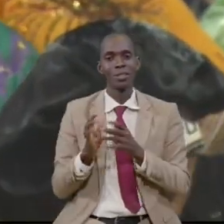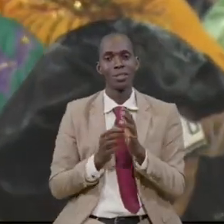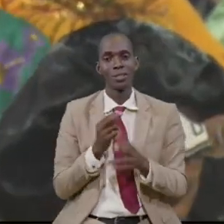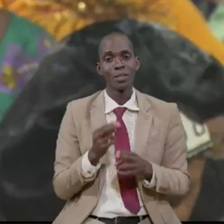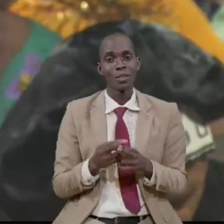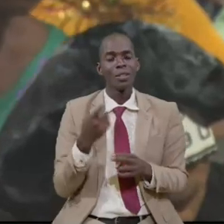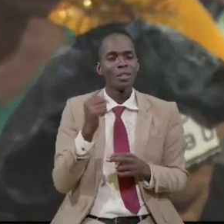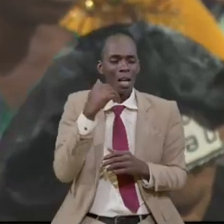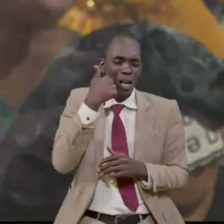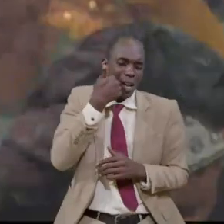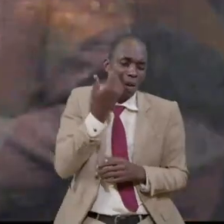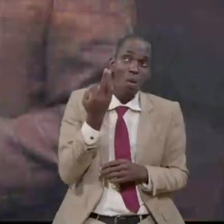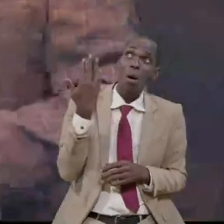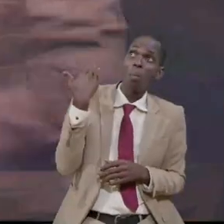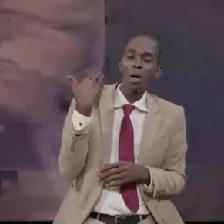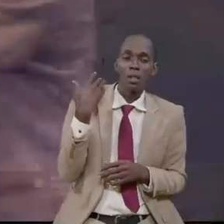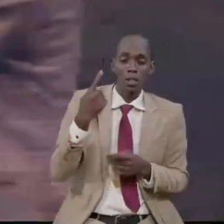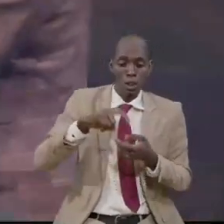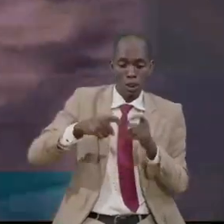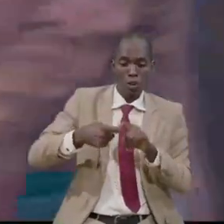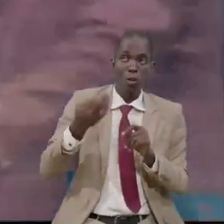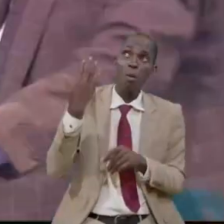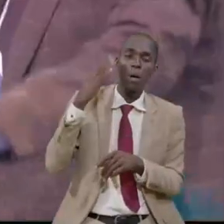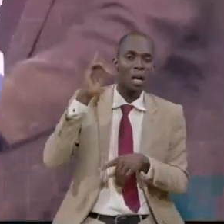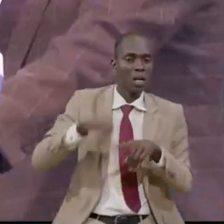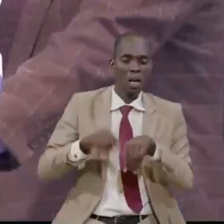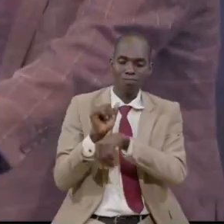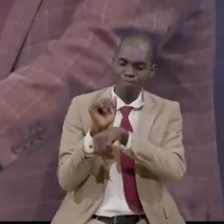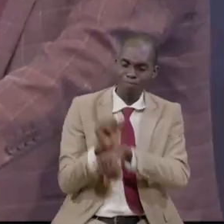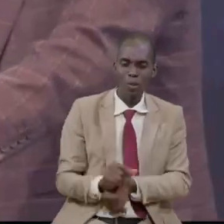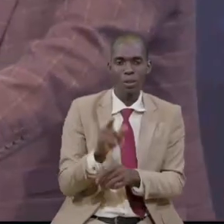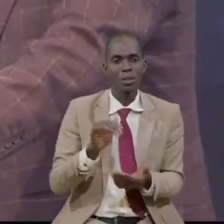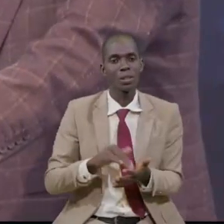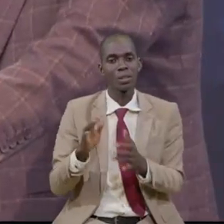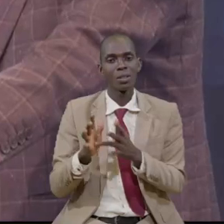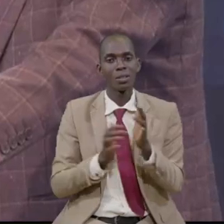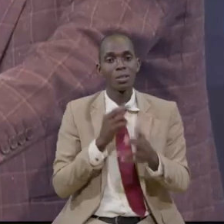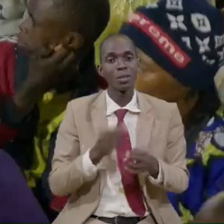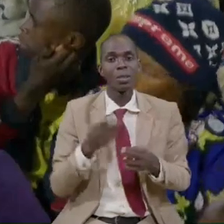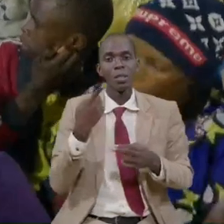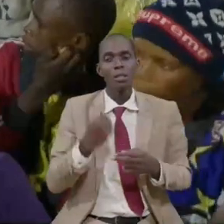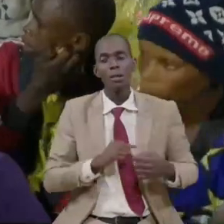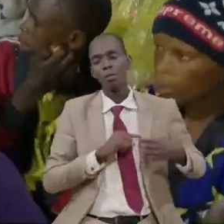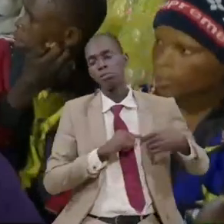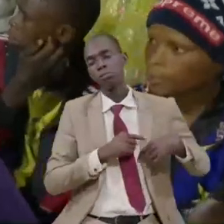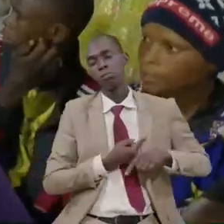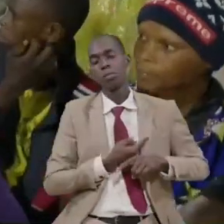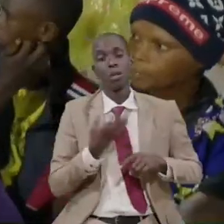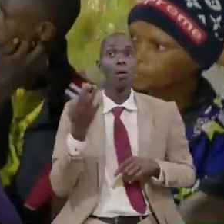L'opprobre du passé ne va pas vous empêcher. La culpabilité du passé ne va pas vous